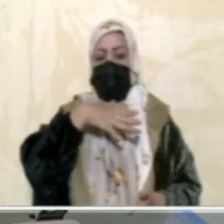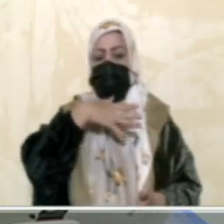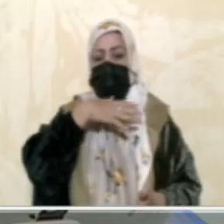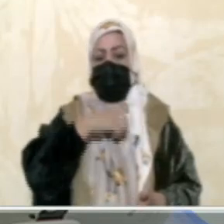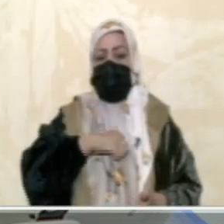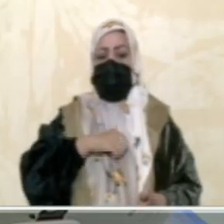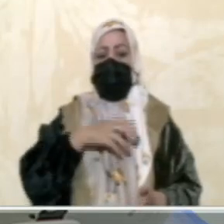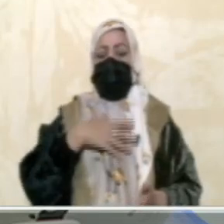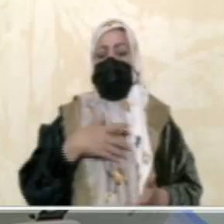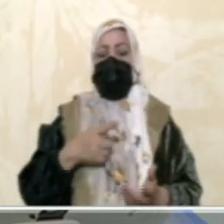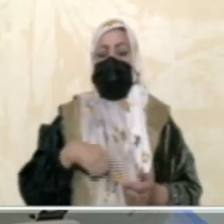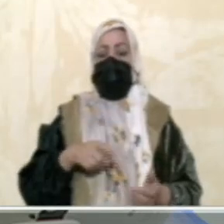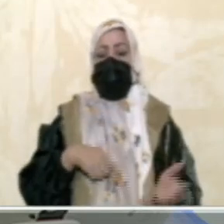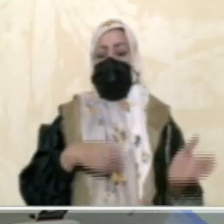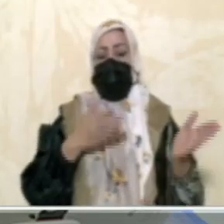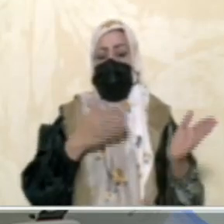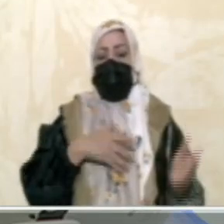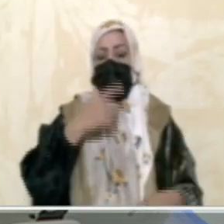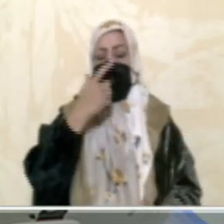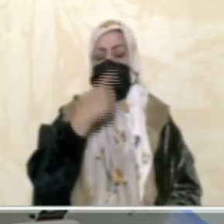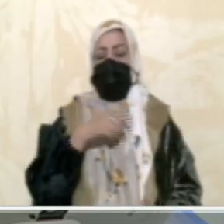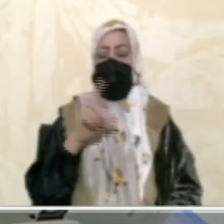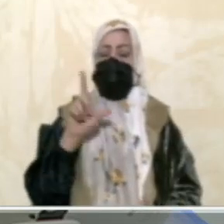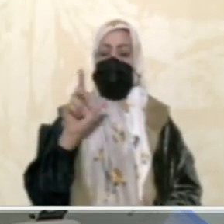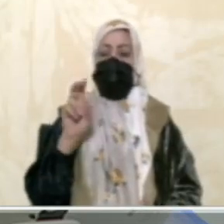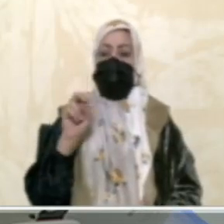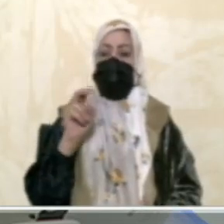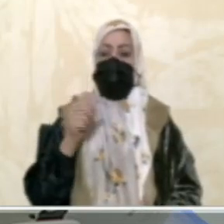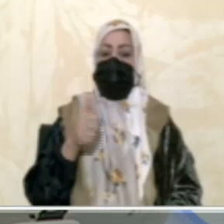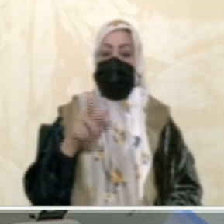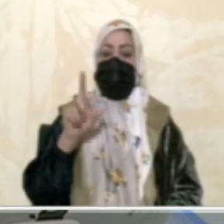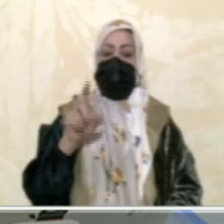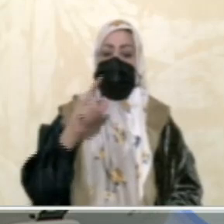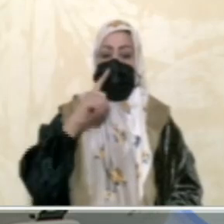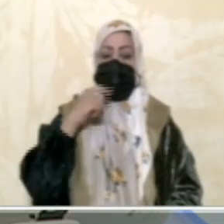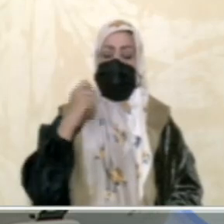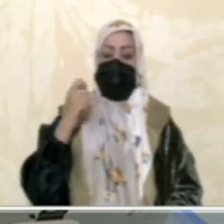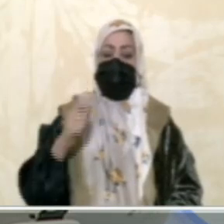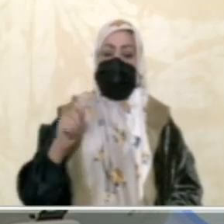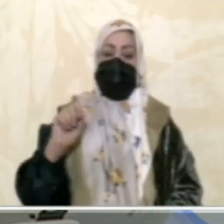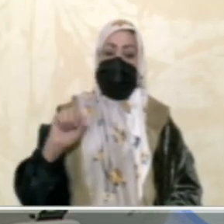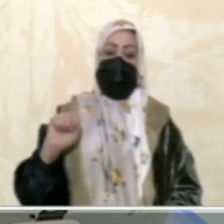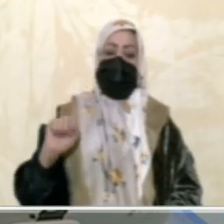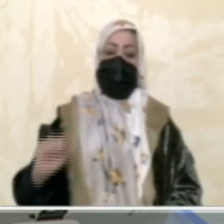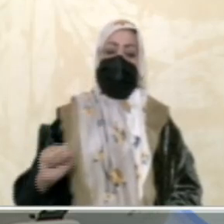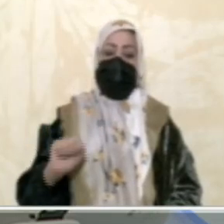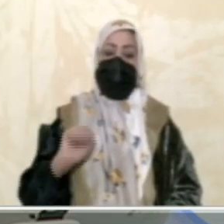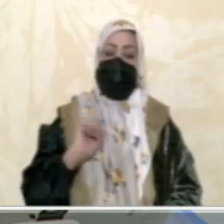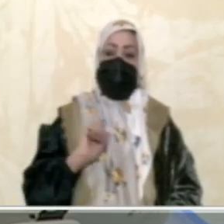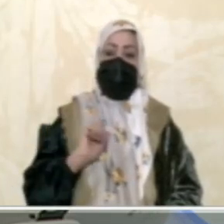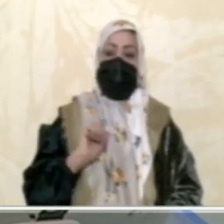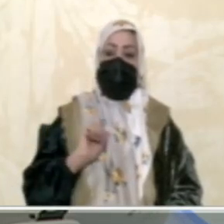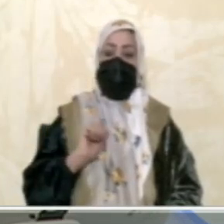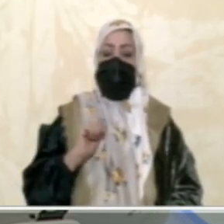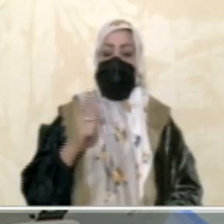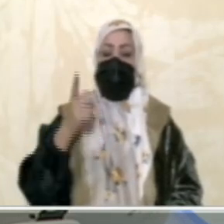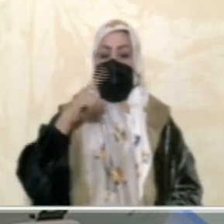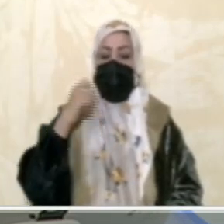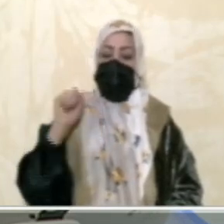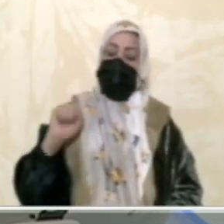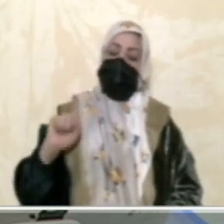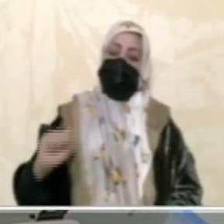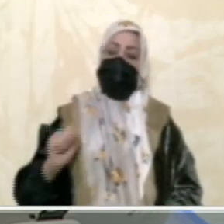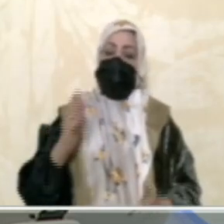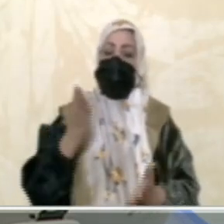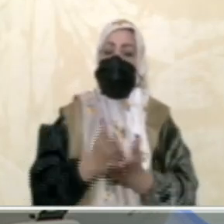قال الرجل احق بموضعه الرجل احق بمكانه او